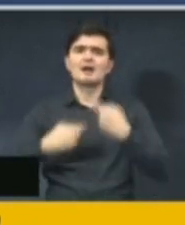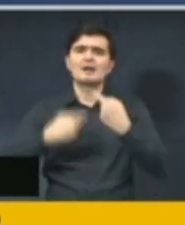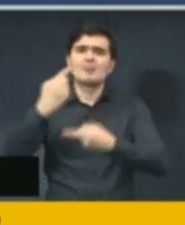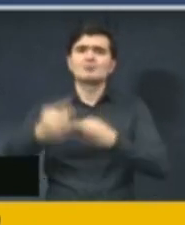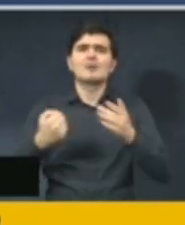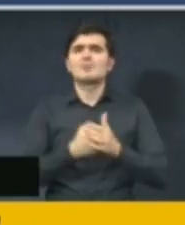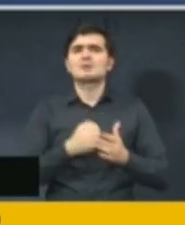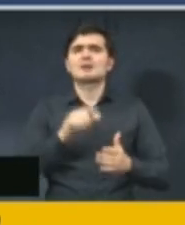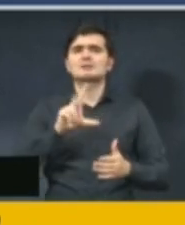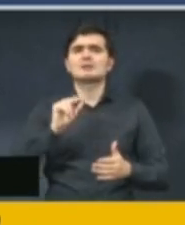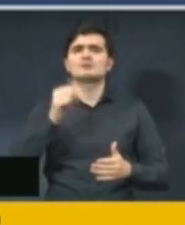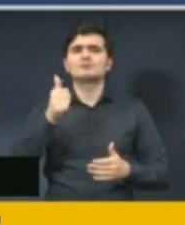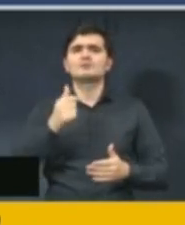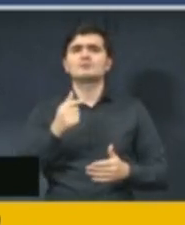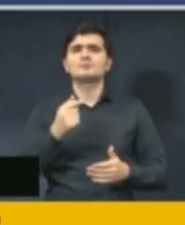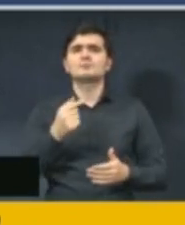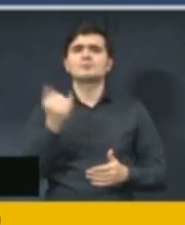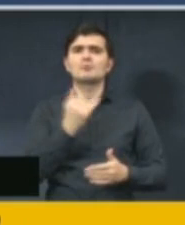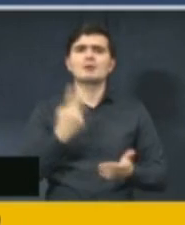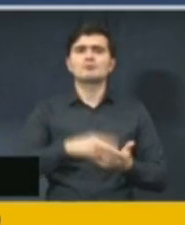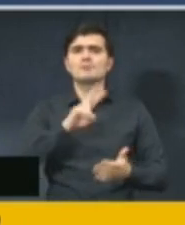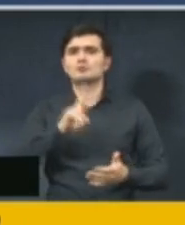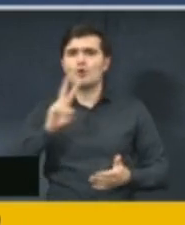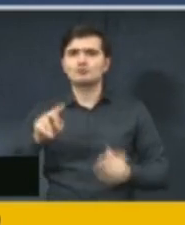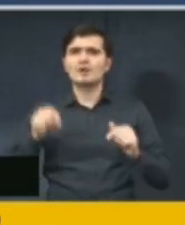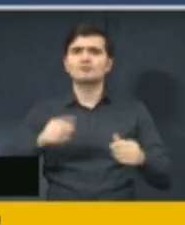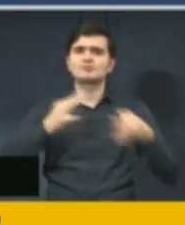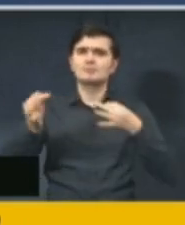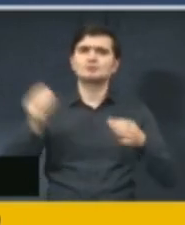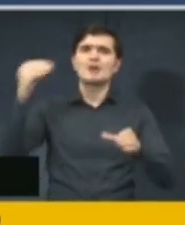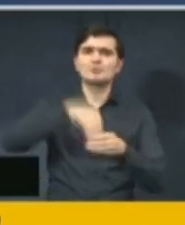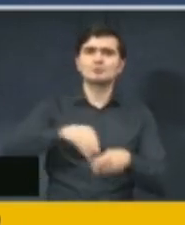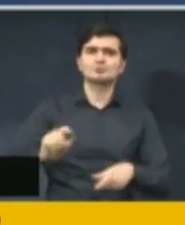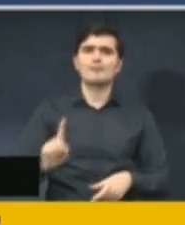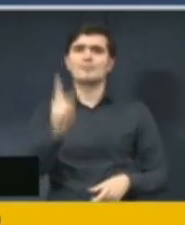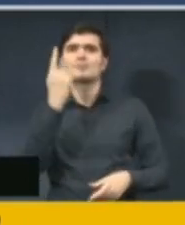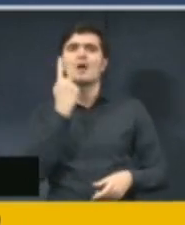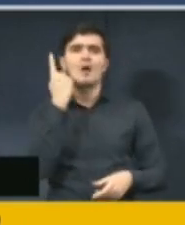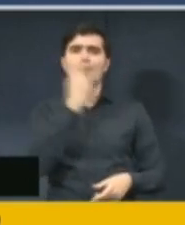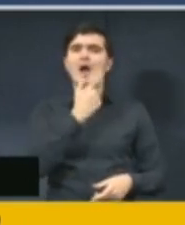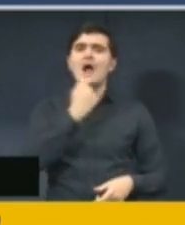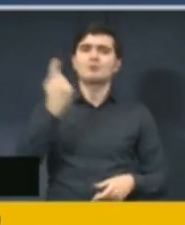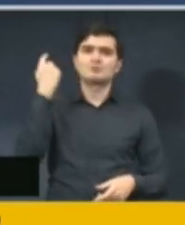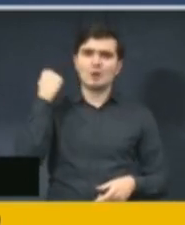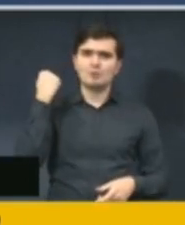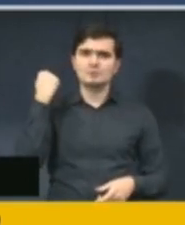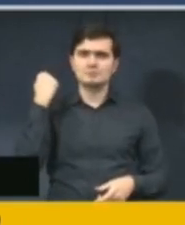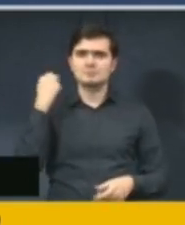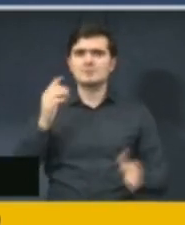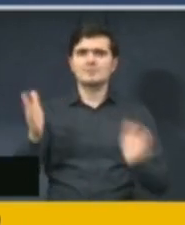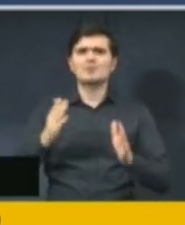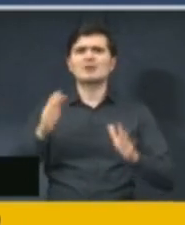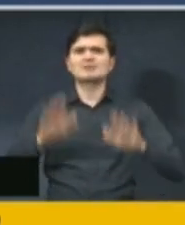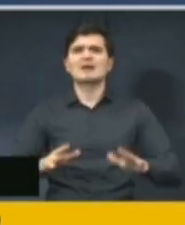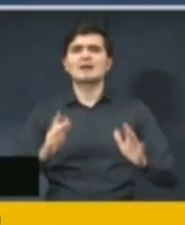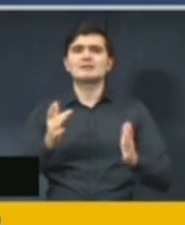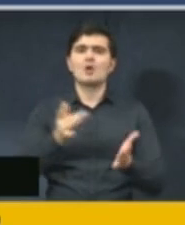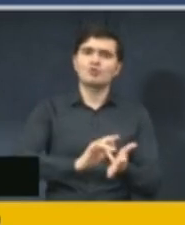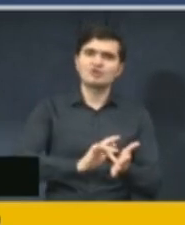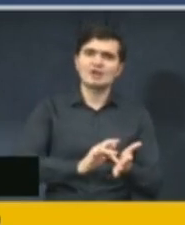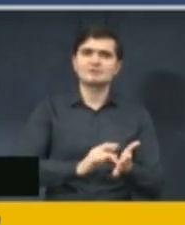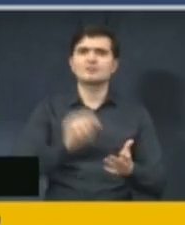până la 31.1.2022. Aceasta este o măsură pe care am introdus-o prima dată anul trecut în perioada de stare de urgență, o